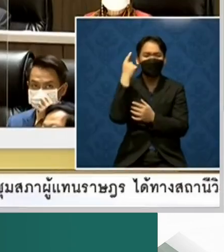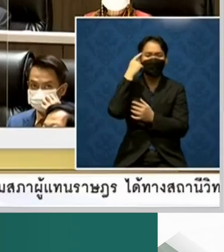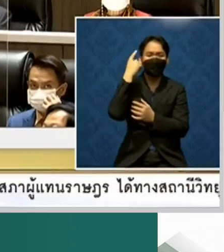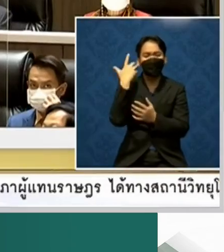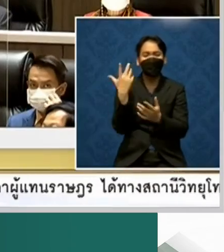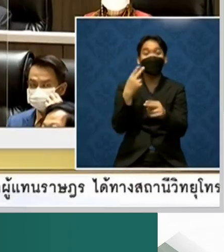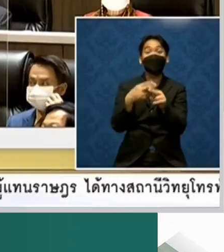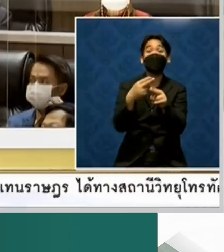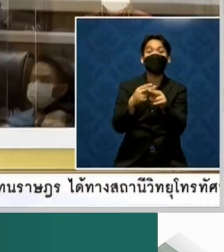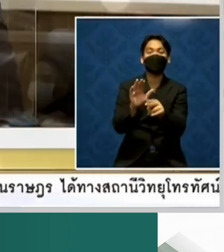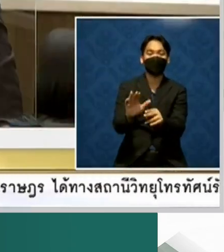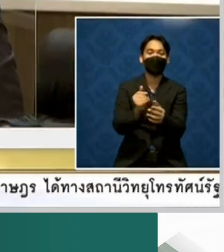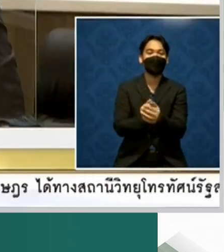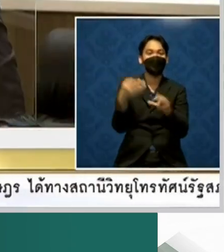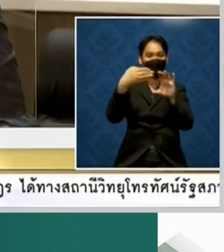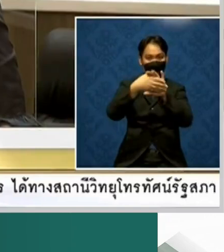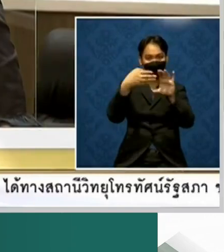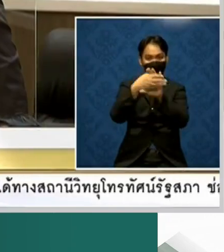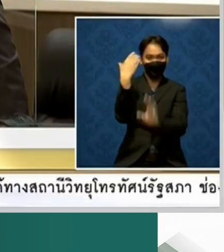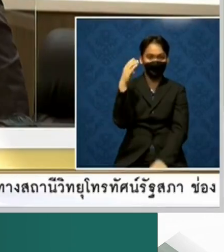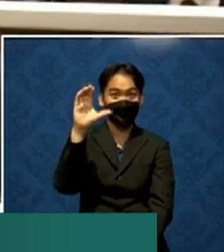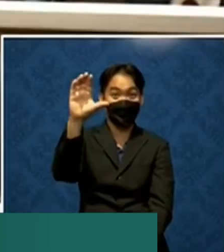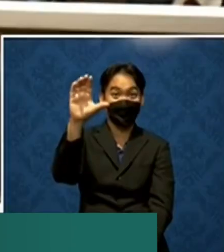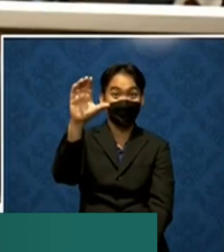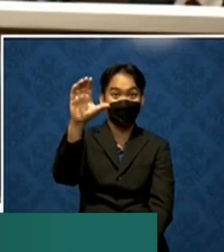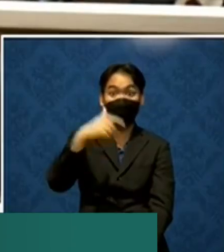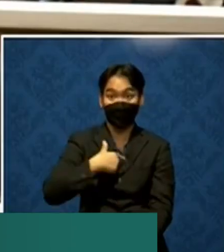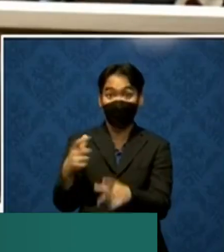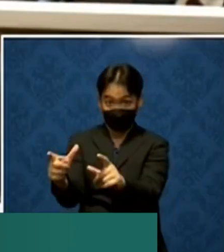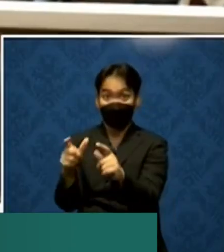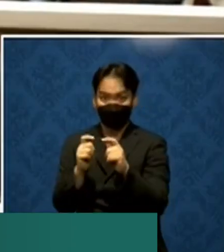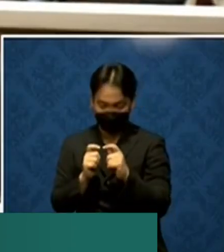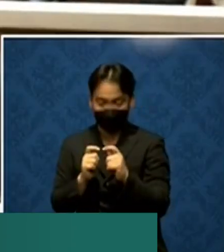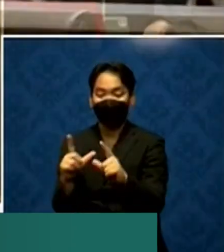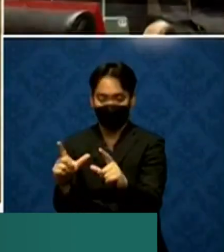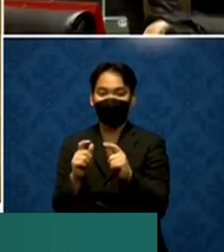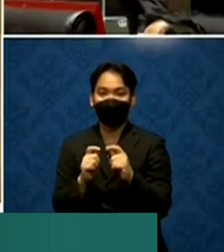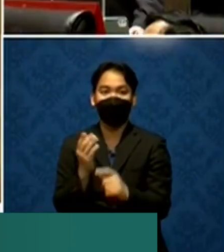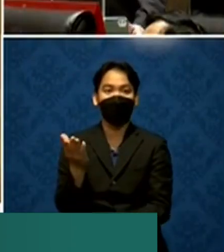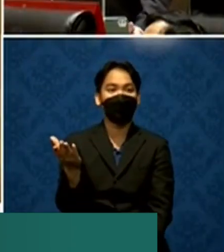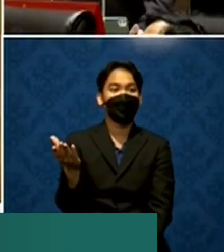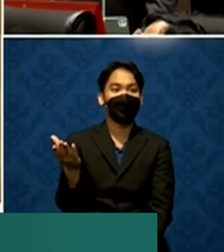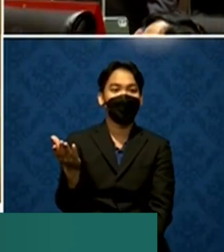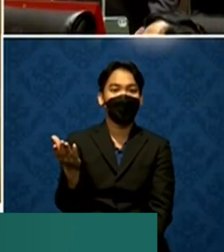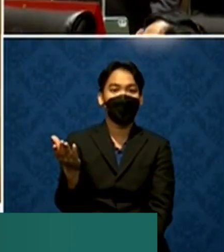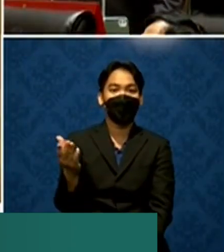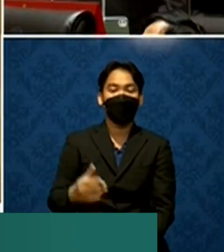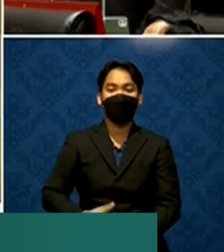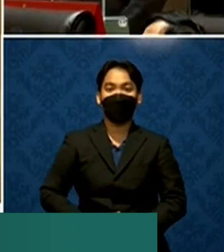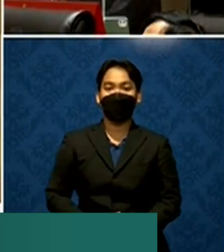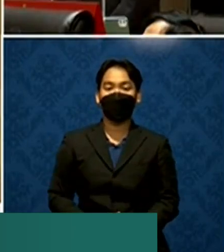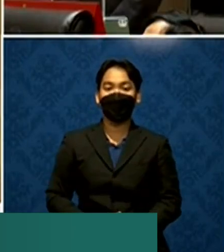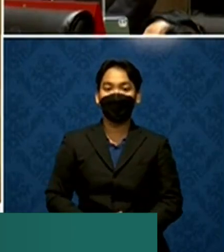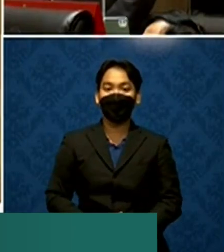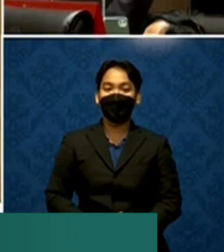ของเรื่องการจัดซื้ออาวุธของเหล่าทัพต่างๆว่าเอ๊ะทำไมยังมีงบในการซื้ออาวุธต่างๆเนี่ยจ